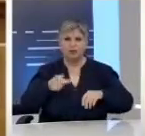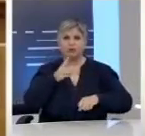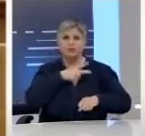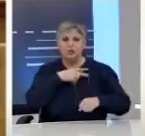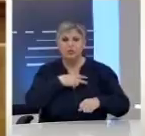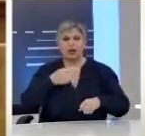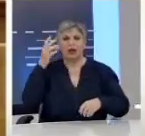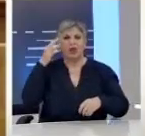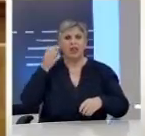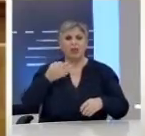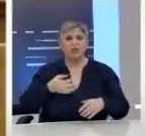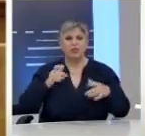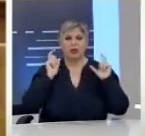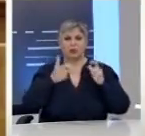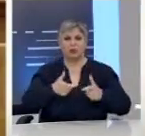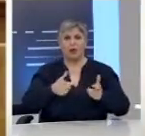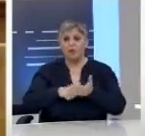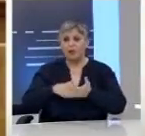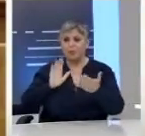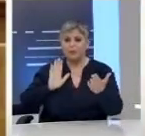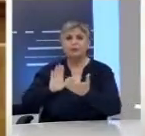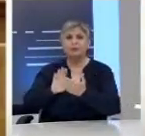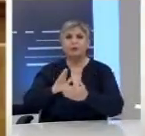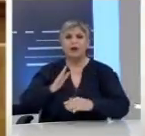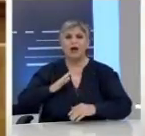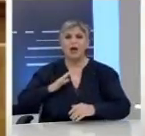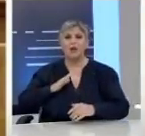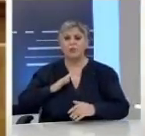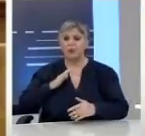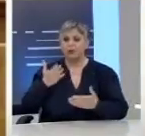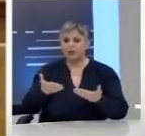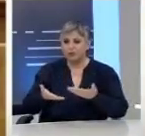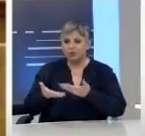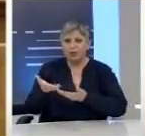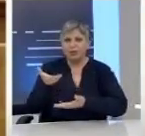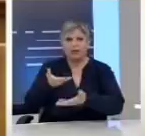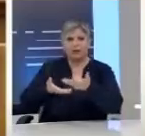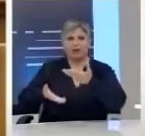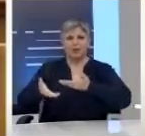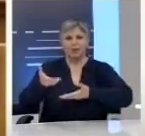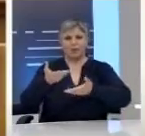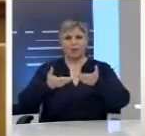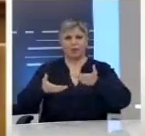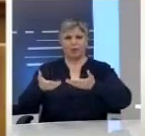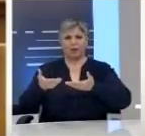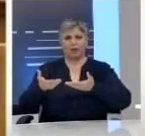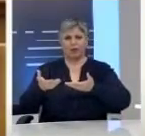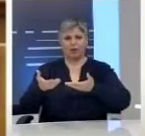του με αίσθημα αλληλεγγύης και φιλαλληλίας? Τελειώνω κύριε Πρόεδρε λέγοντας